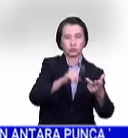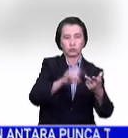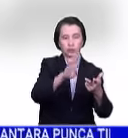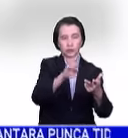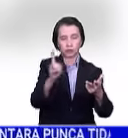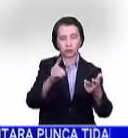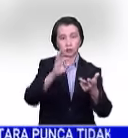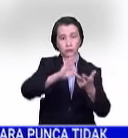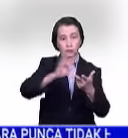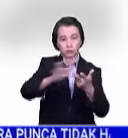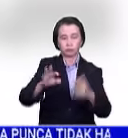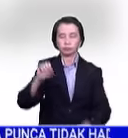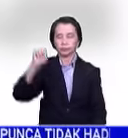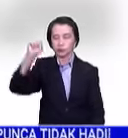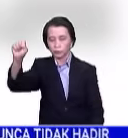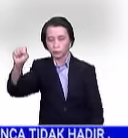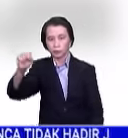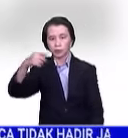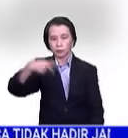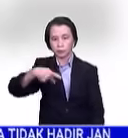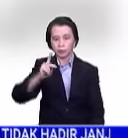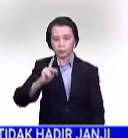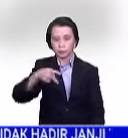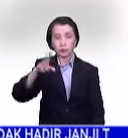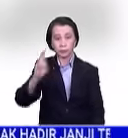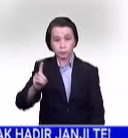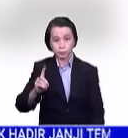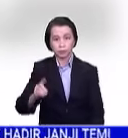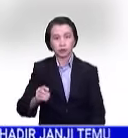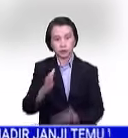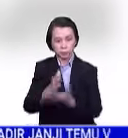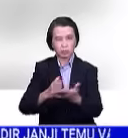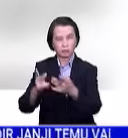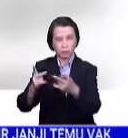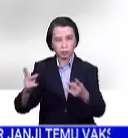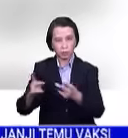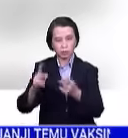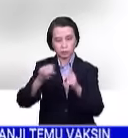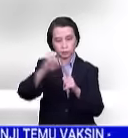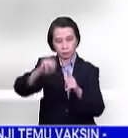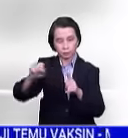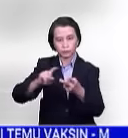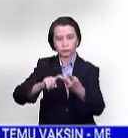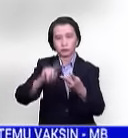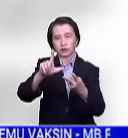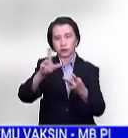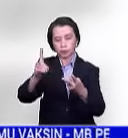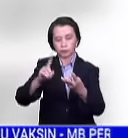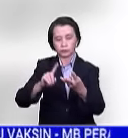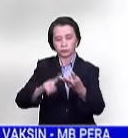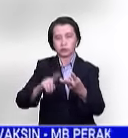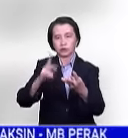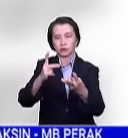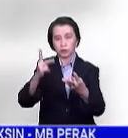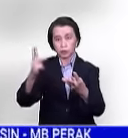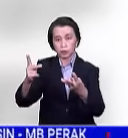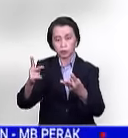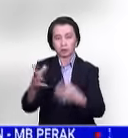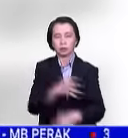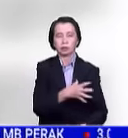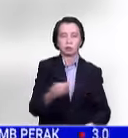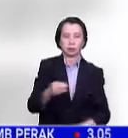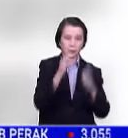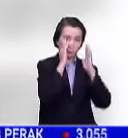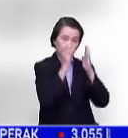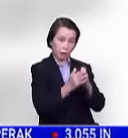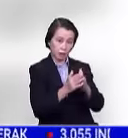Pulau Pinang. Di Sabah, PKPD dikuatkuasakan di beberapa kawasan di Sandakan, Lahad Datu dan Kota Kinabalu. Manakala